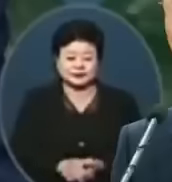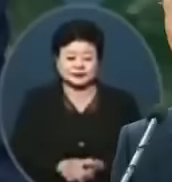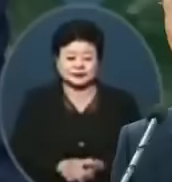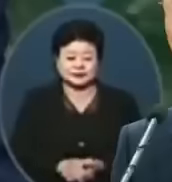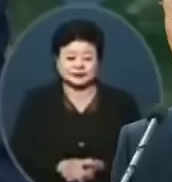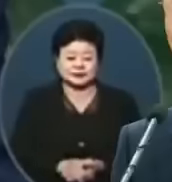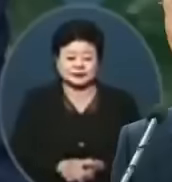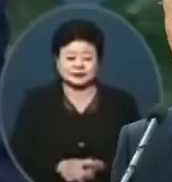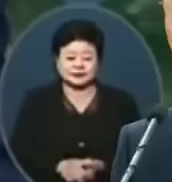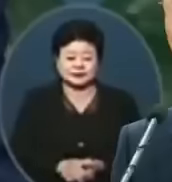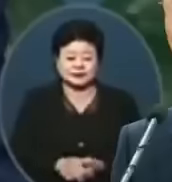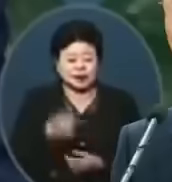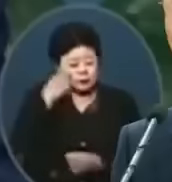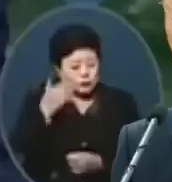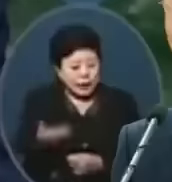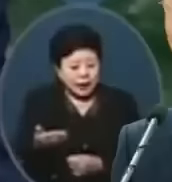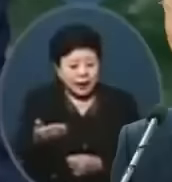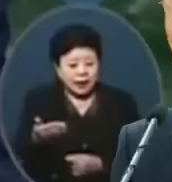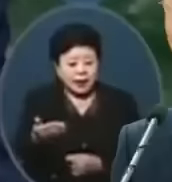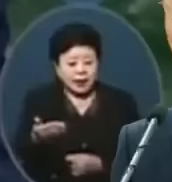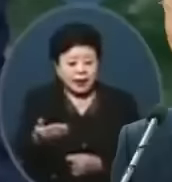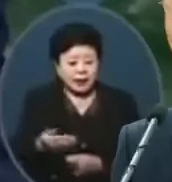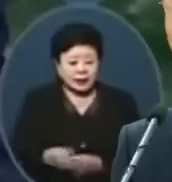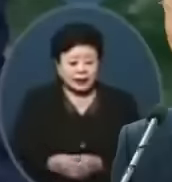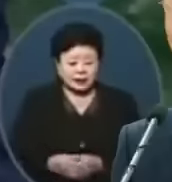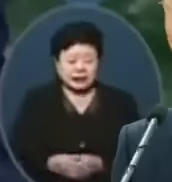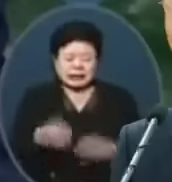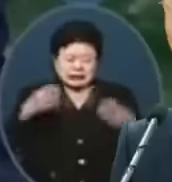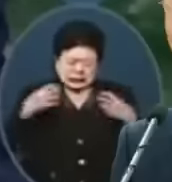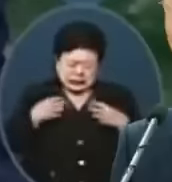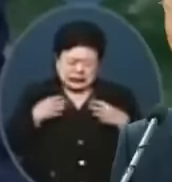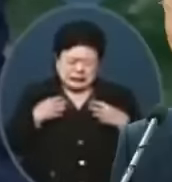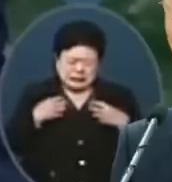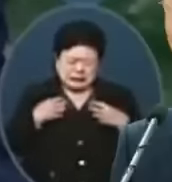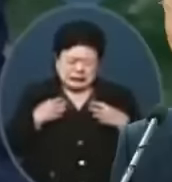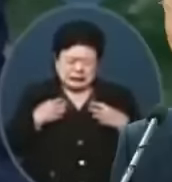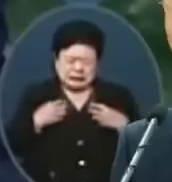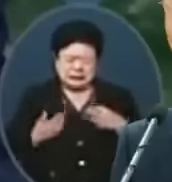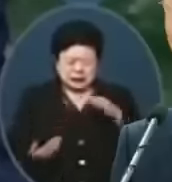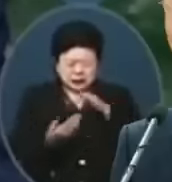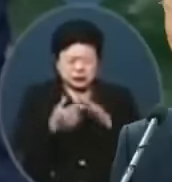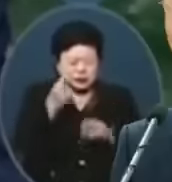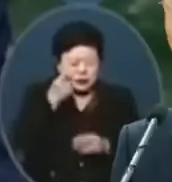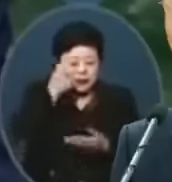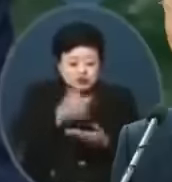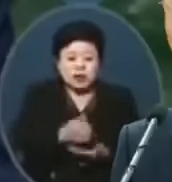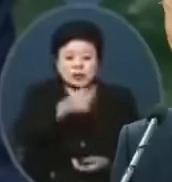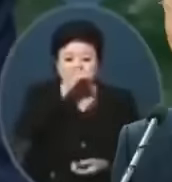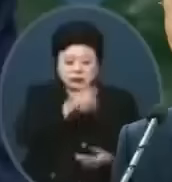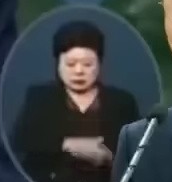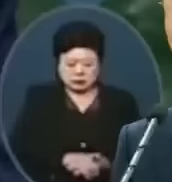의무를 다해야 할 것인데 의무를 다하지 못한 죄도 있습니다.